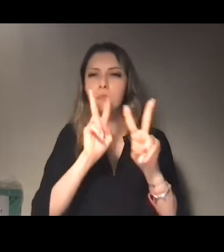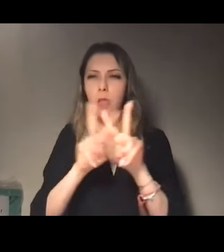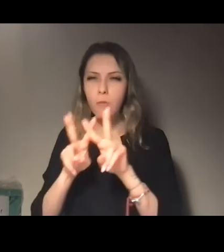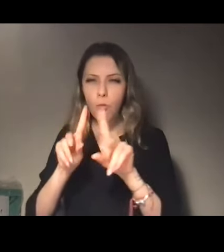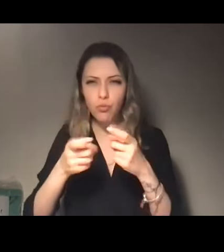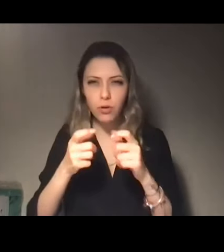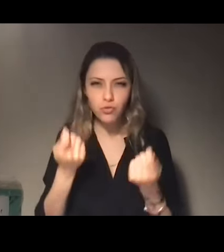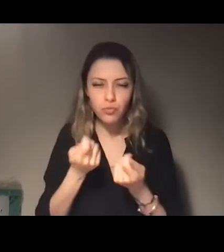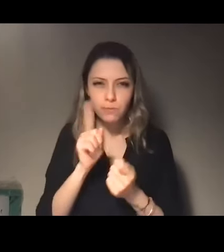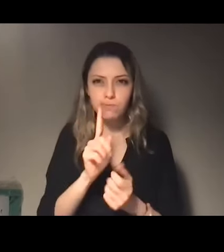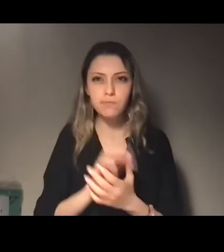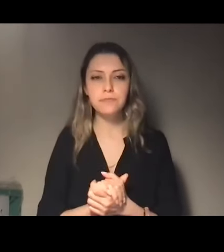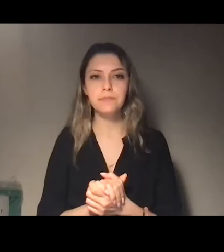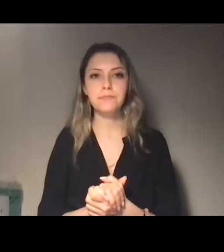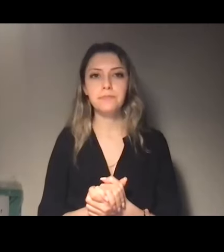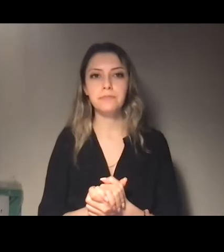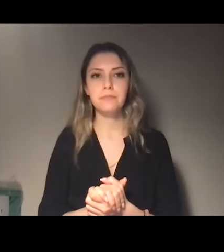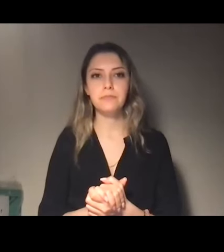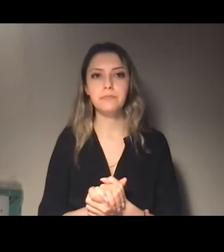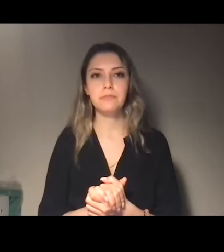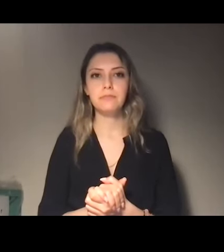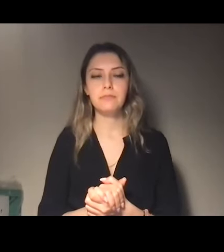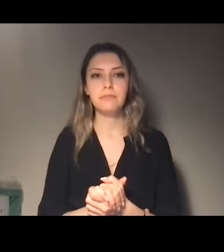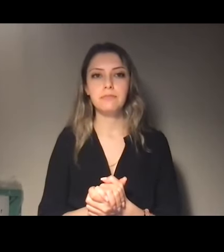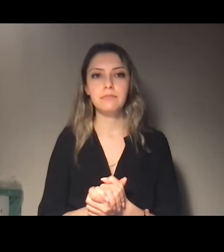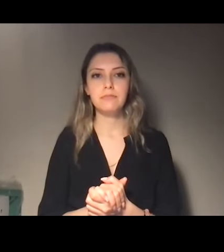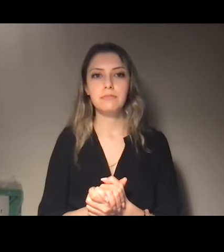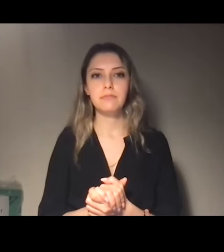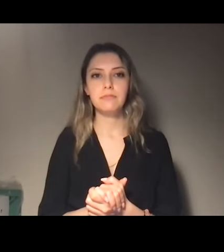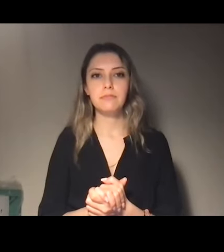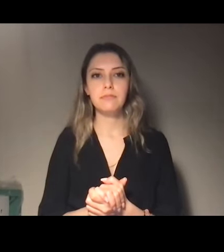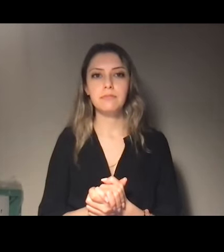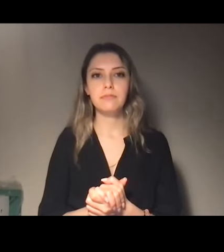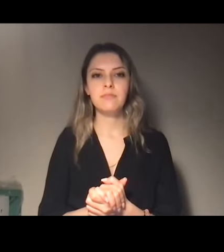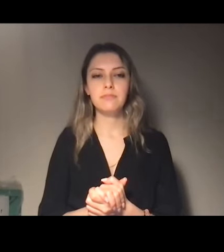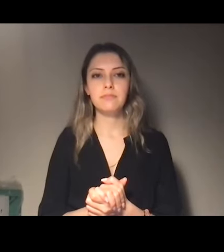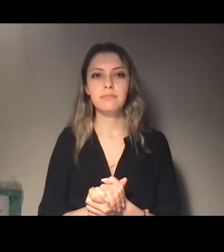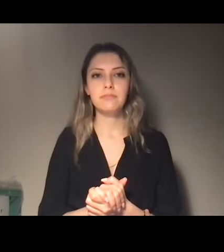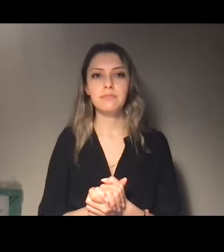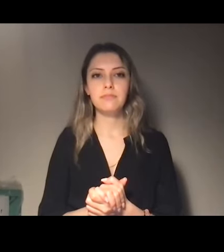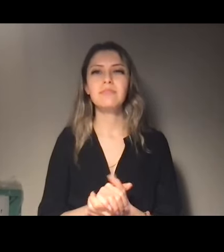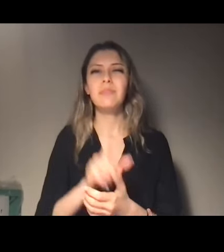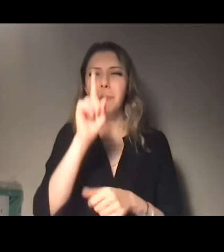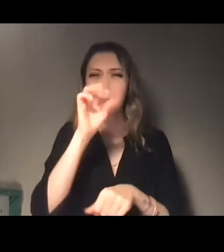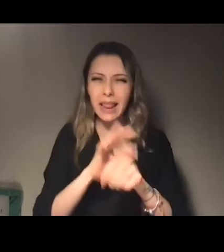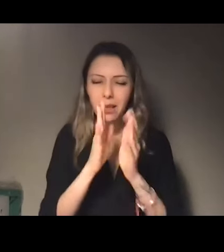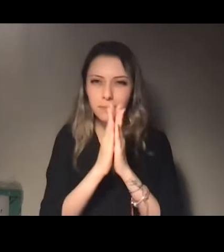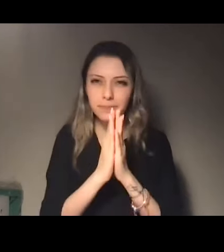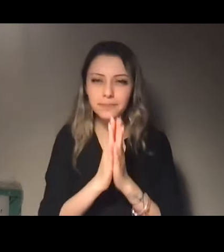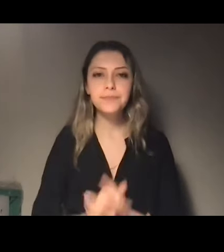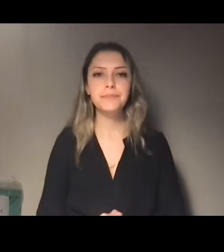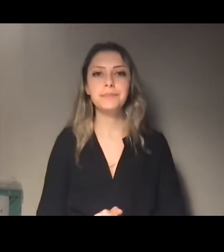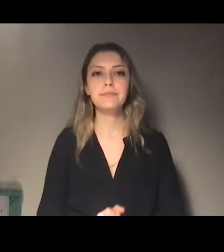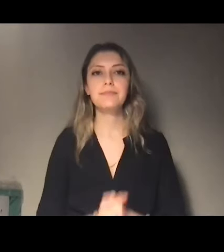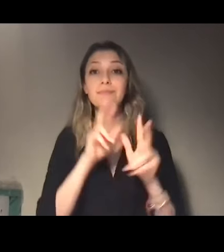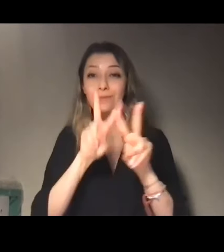göremedim mi? Göremedim galiba. Bir dakikanızı eğer